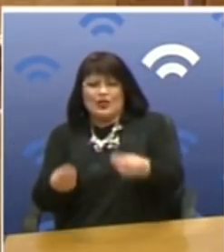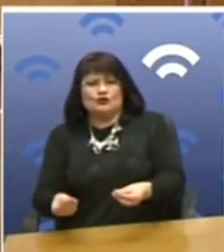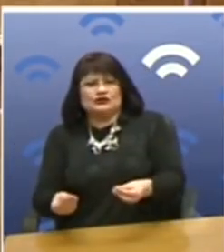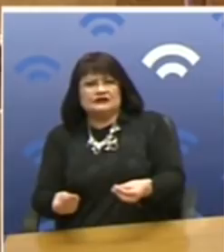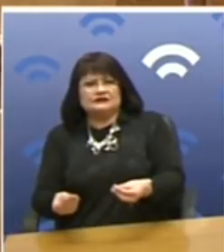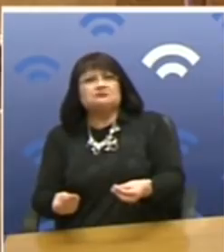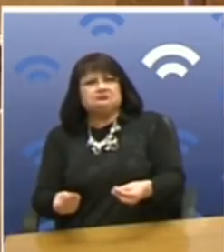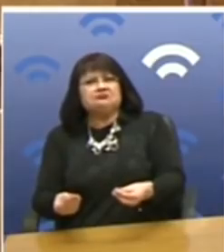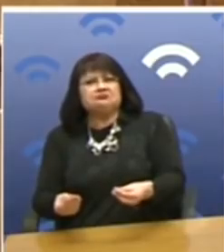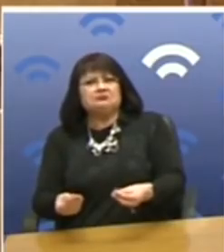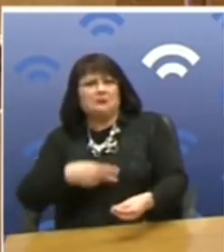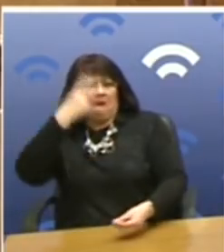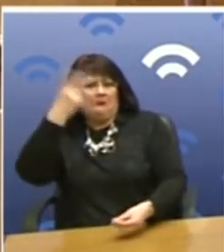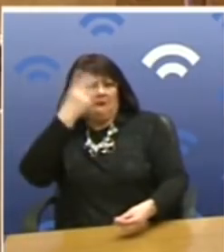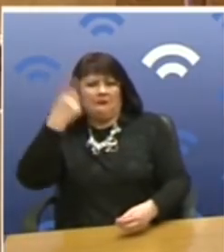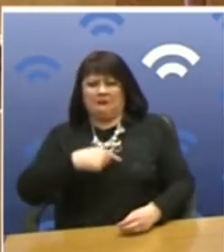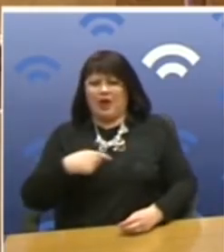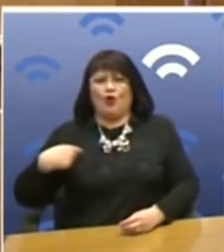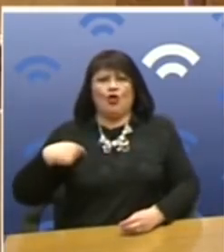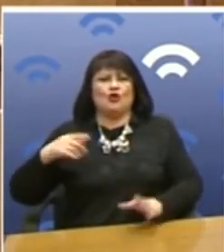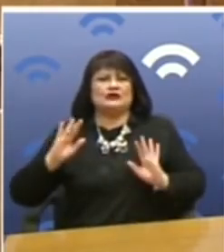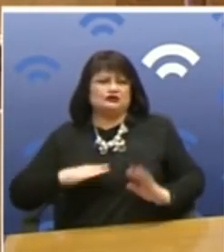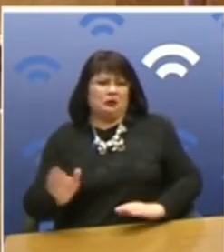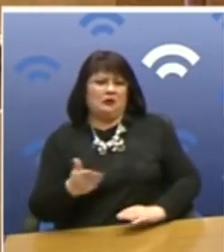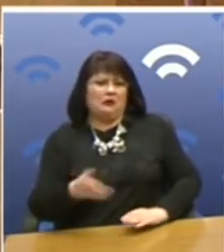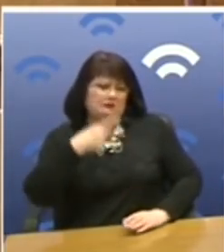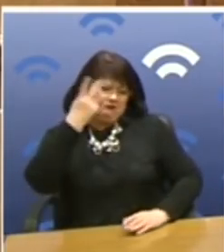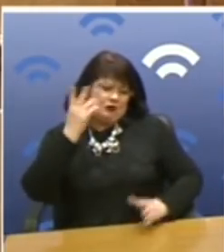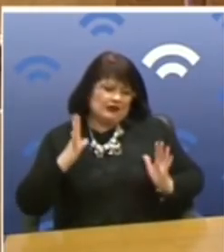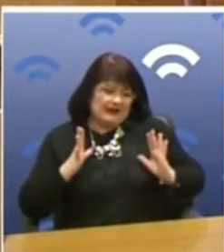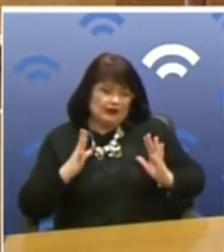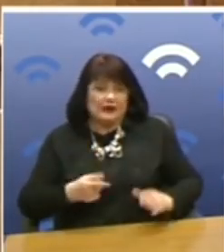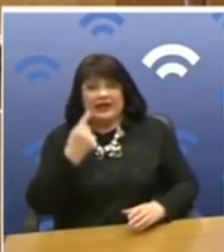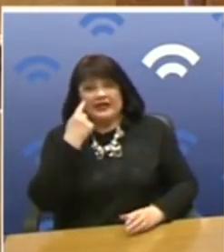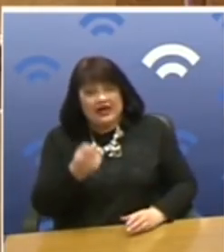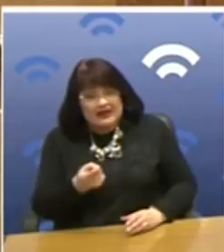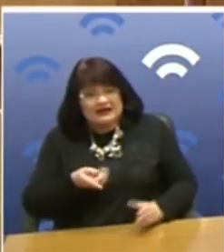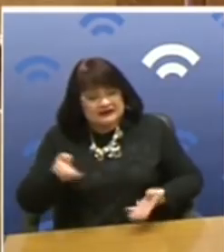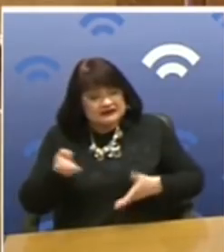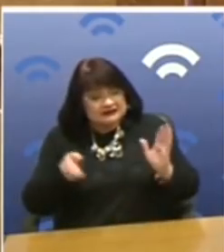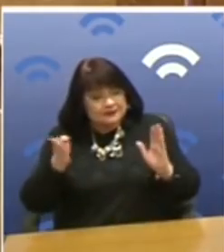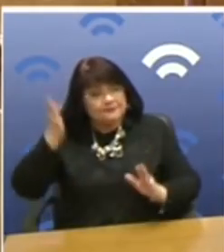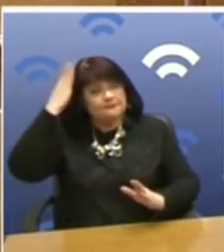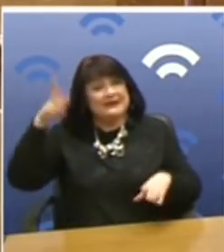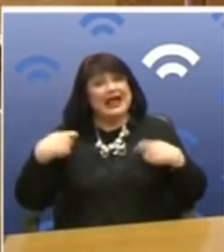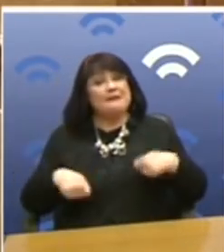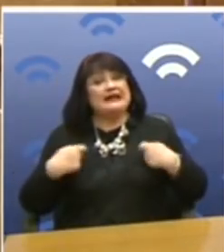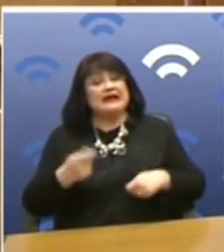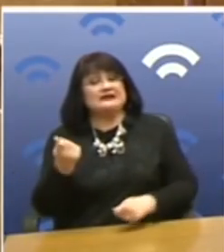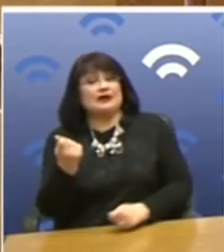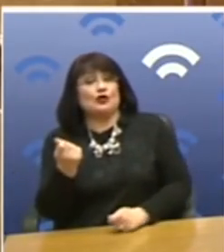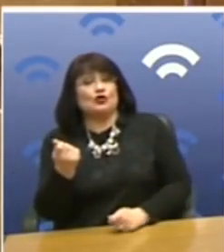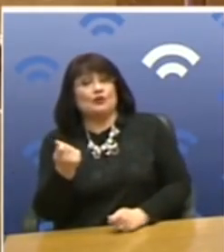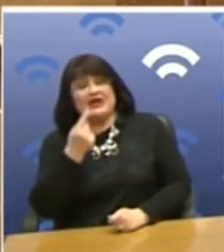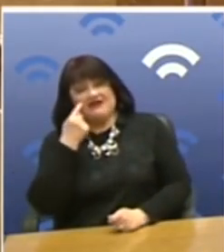φυσικά, η άρση της καραντίνας θα αποκαλύψει ότι η καπιταλιστική οικονομία μπαίνει σε